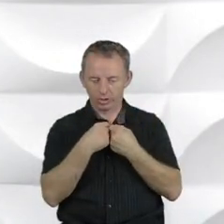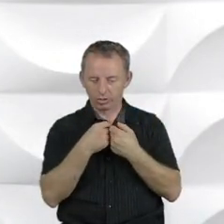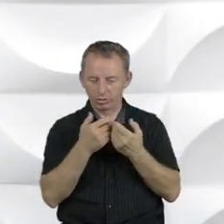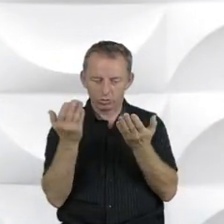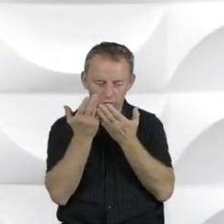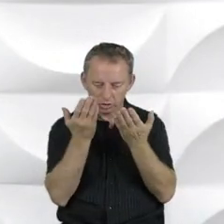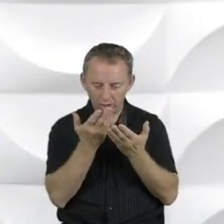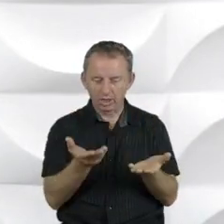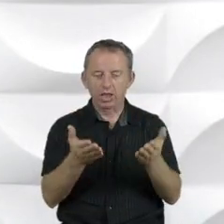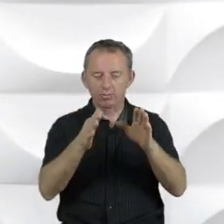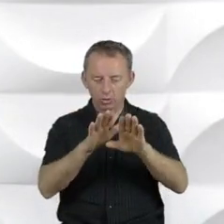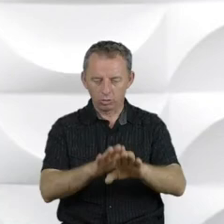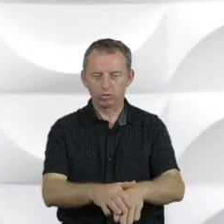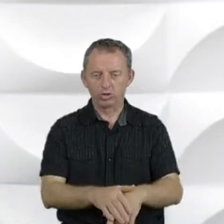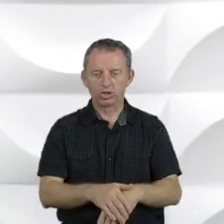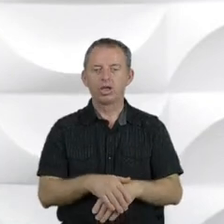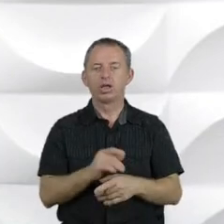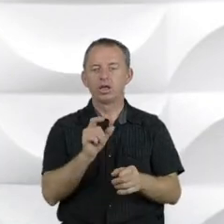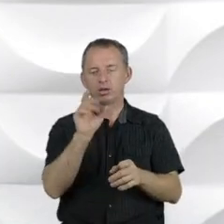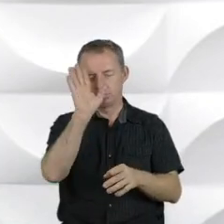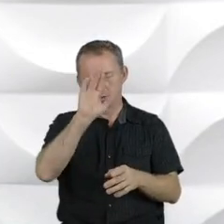czytamy Słowo Boże, proroctwa?